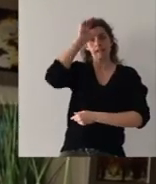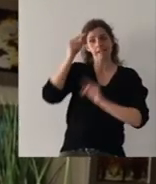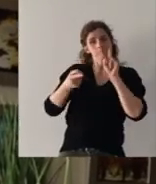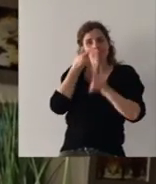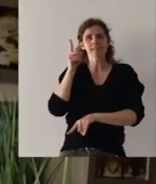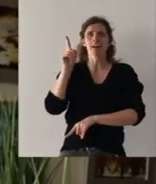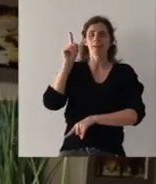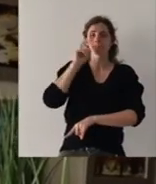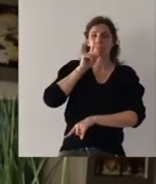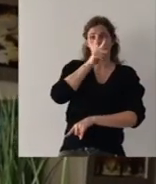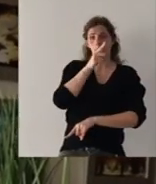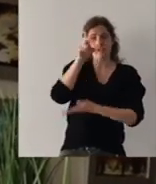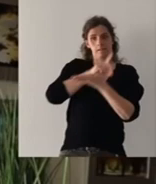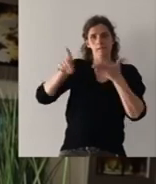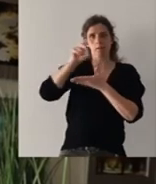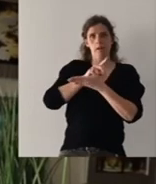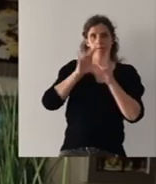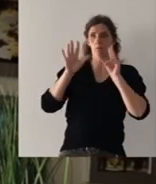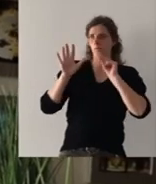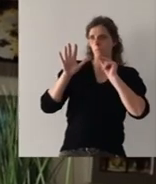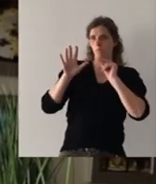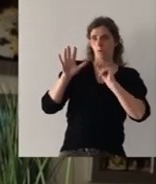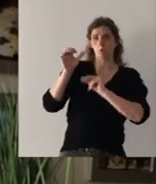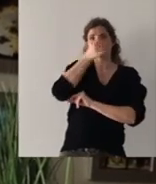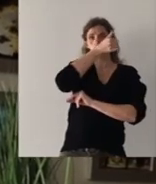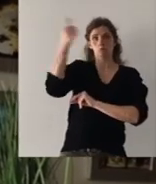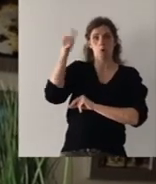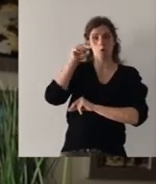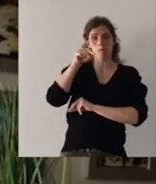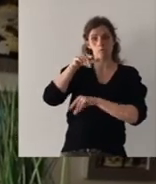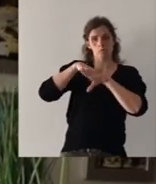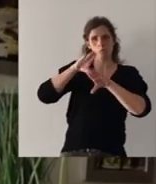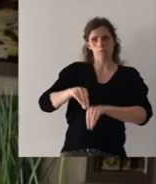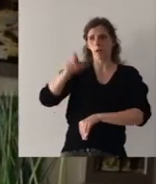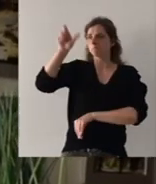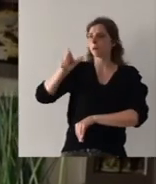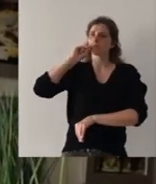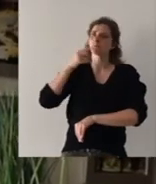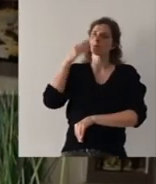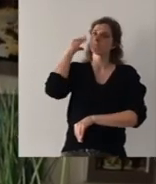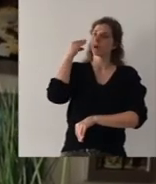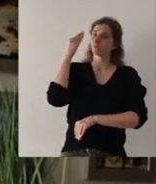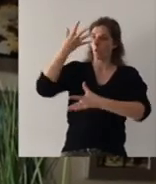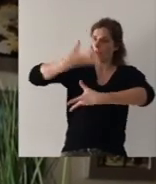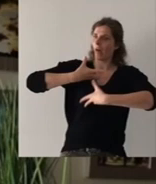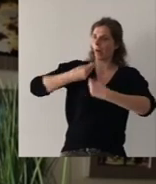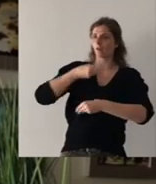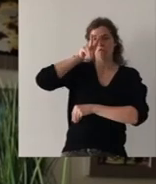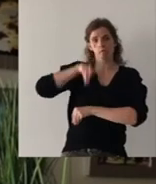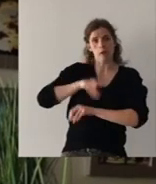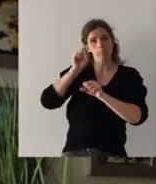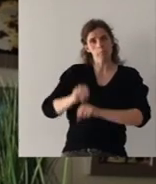particularité, c'est que c'est la seule dans le département de la Somme à pouvoir accueillir comme il se doit les